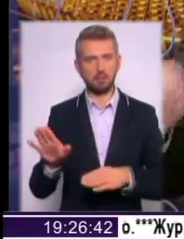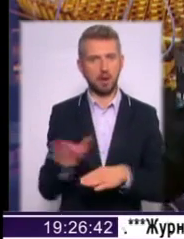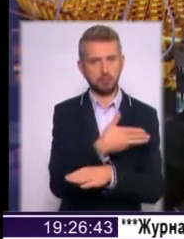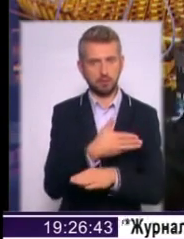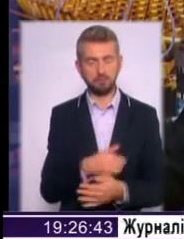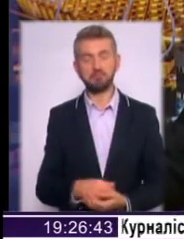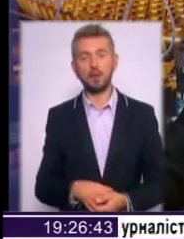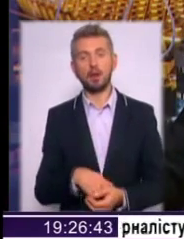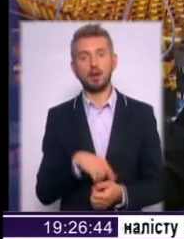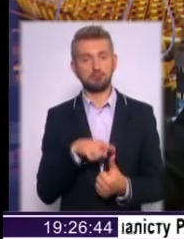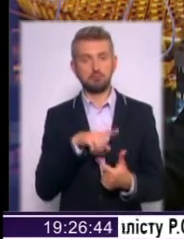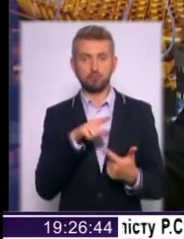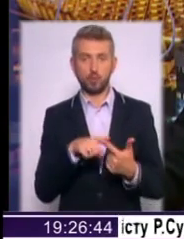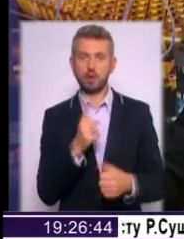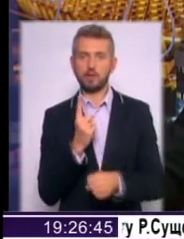меджлісу, наприклад.